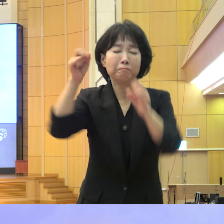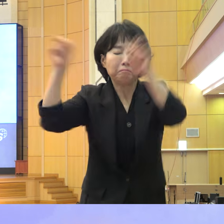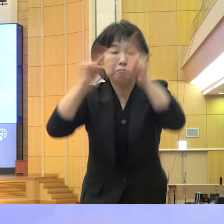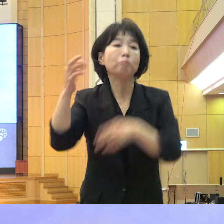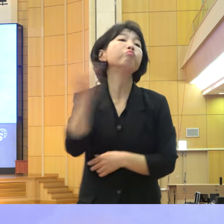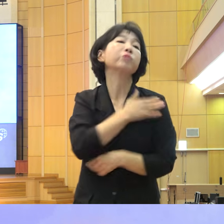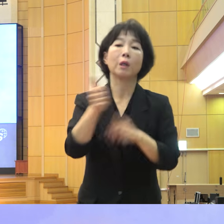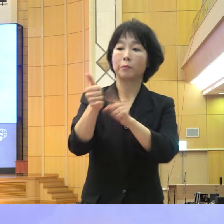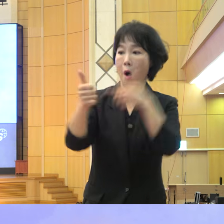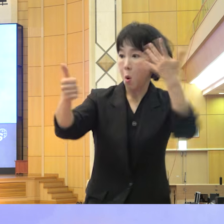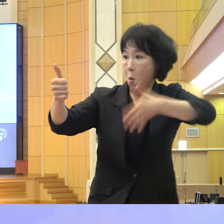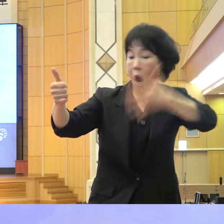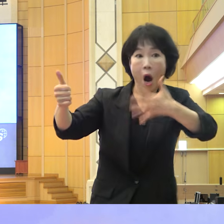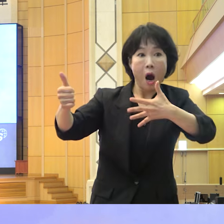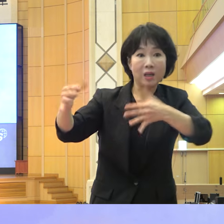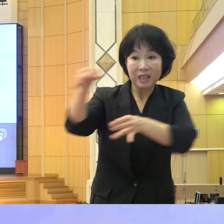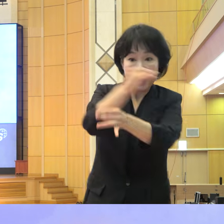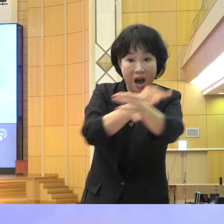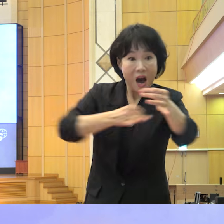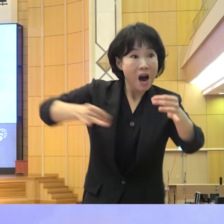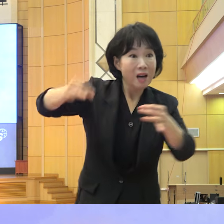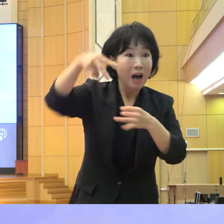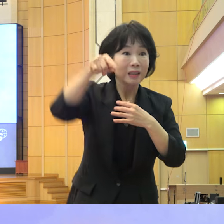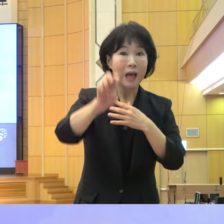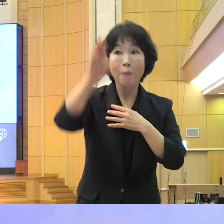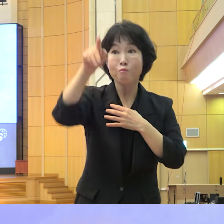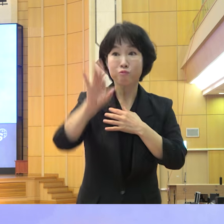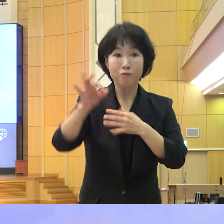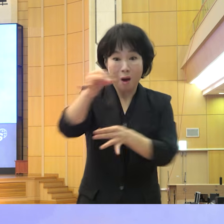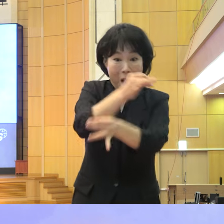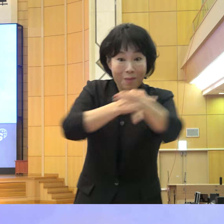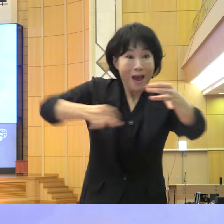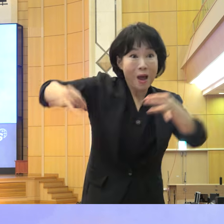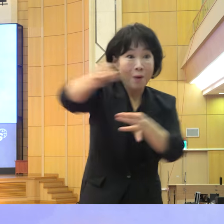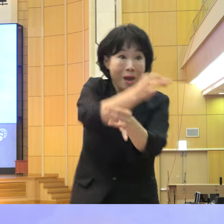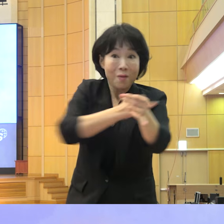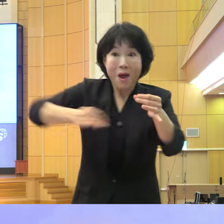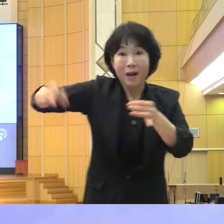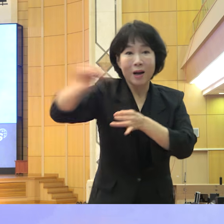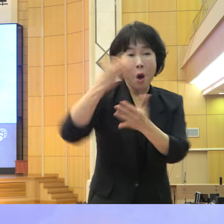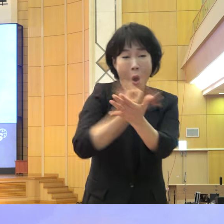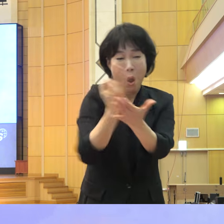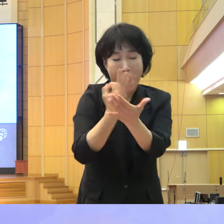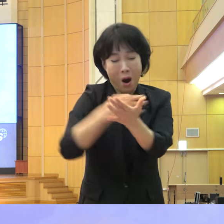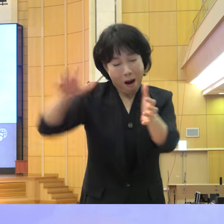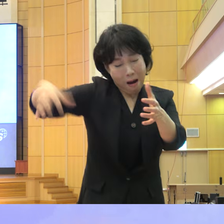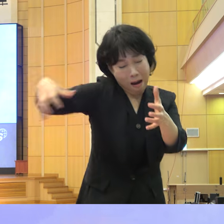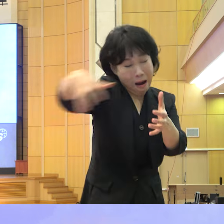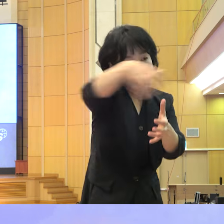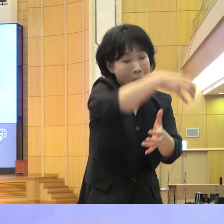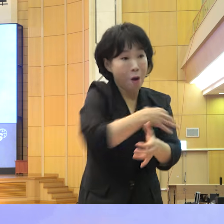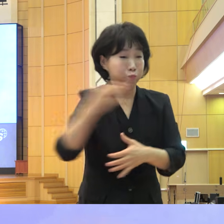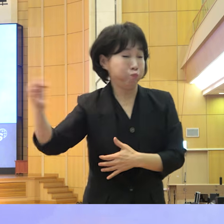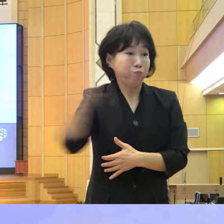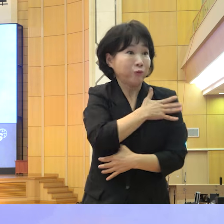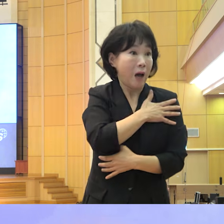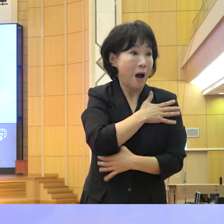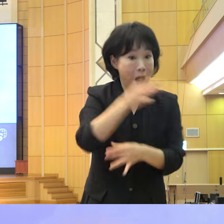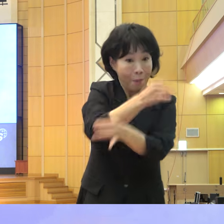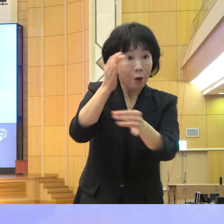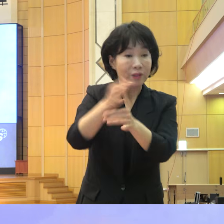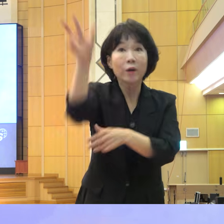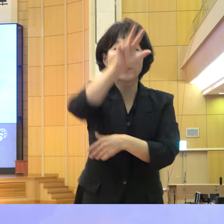불리울 정도고 삼풍백화점 엄청나게 사업이 잘 됐습니다. 백화점